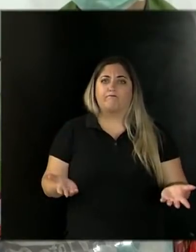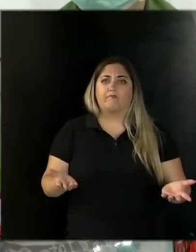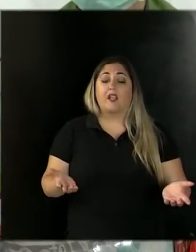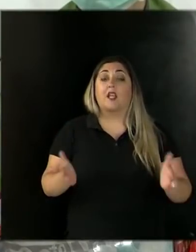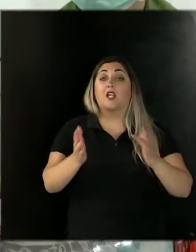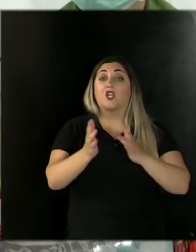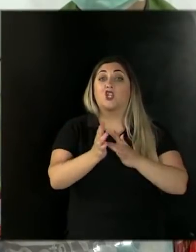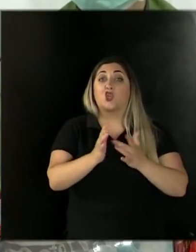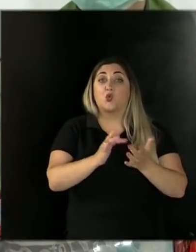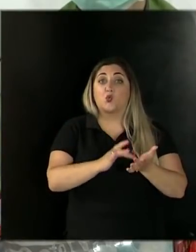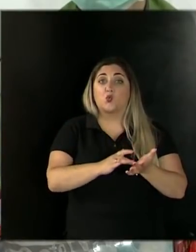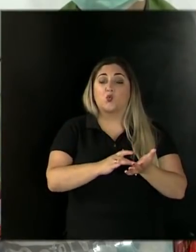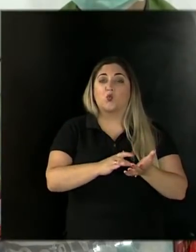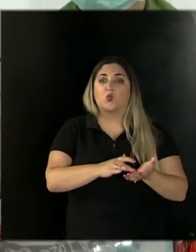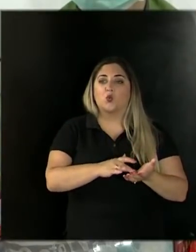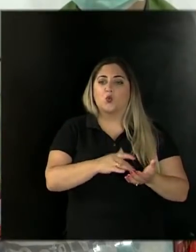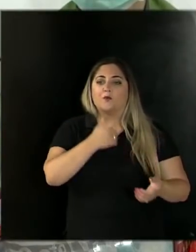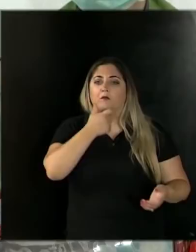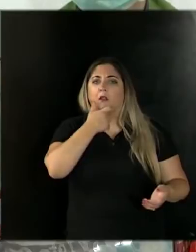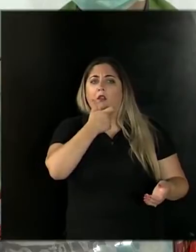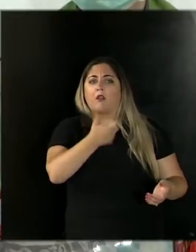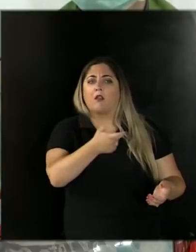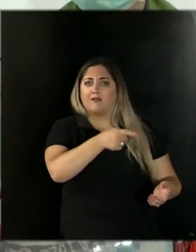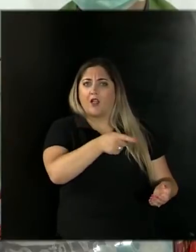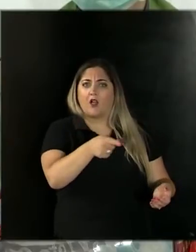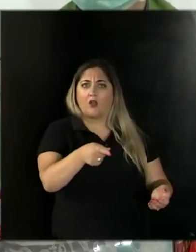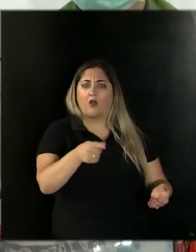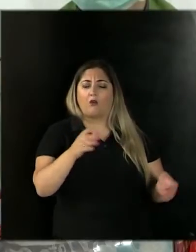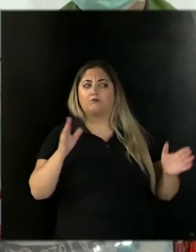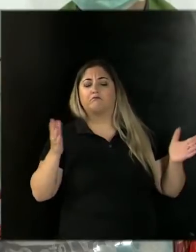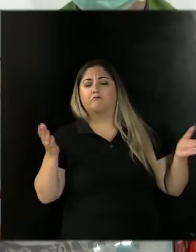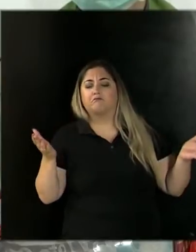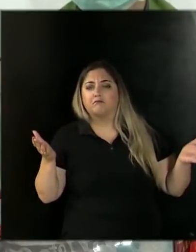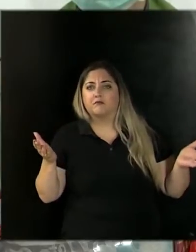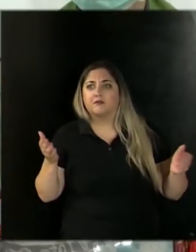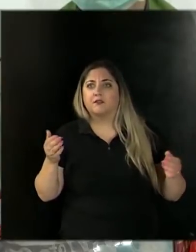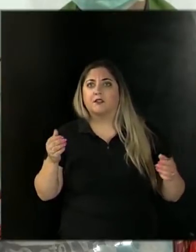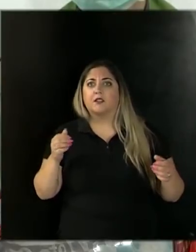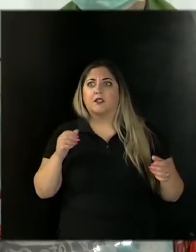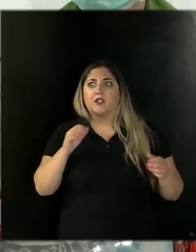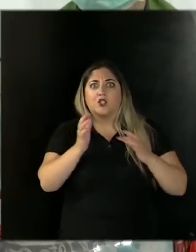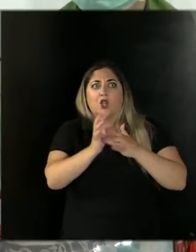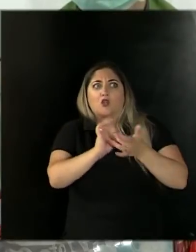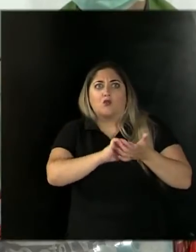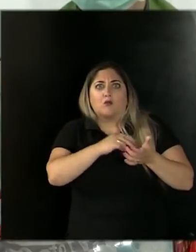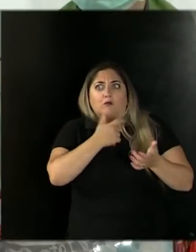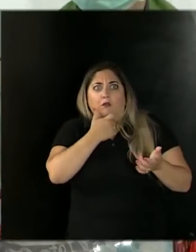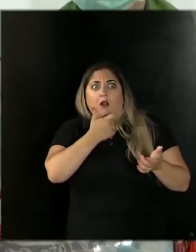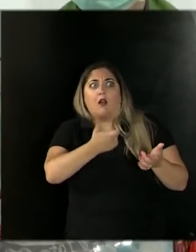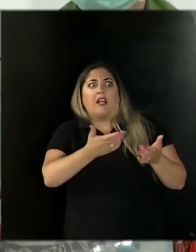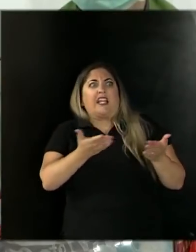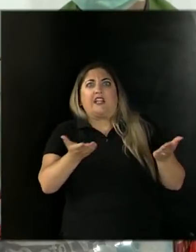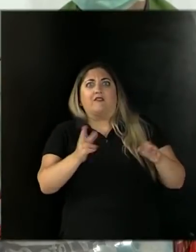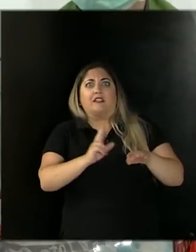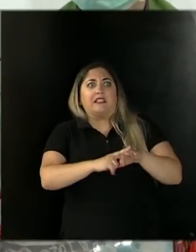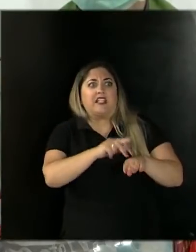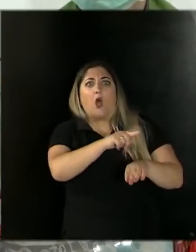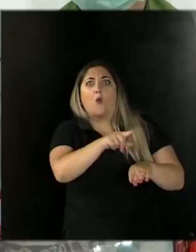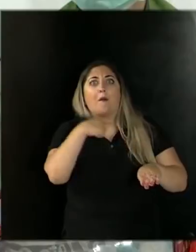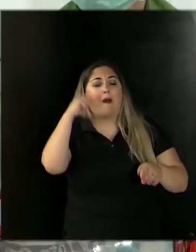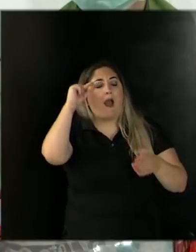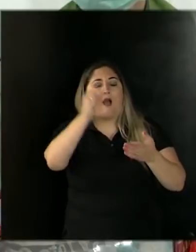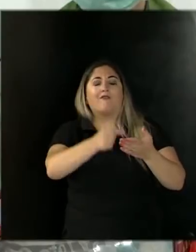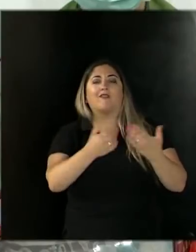għal dan l-iskandlu tal-preżenza tiegħu jistaġeb. Donnu jibqa'